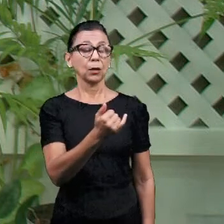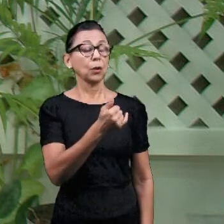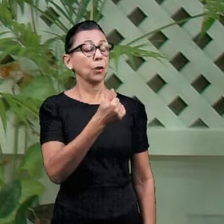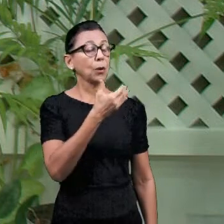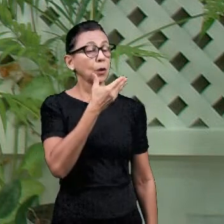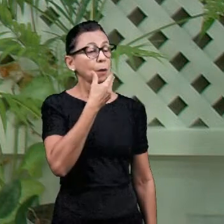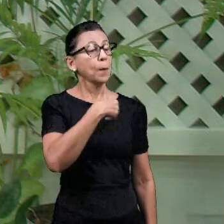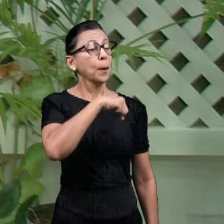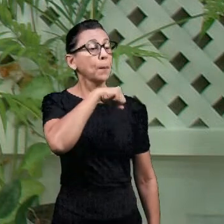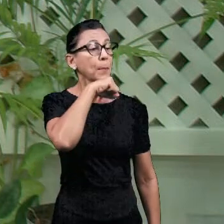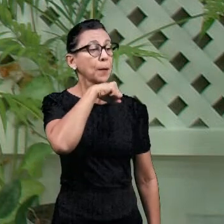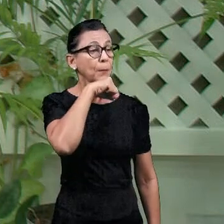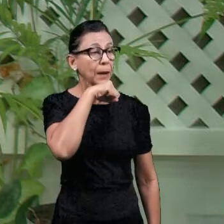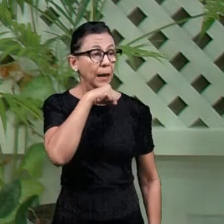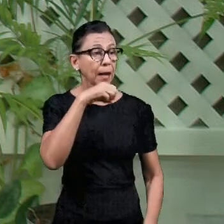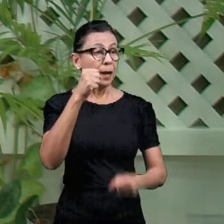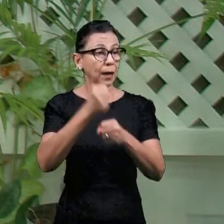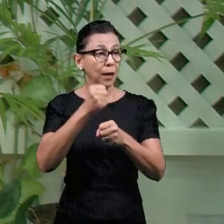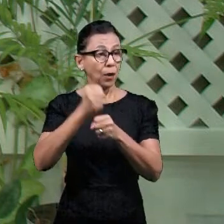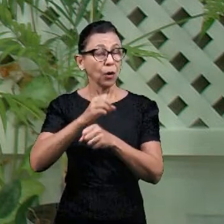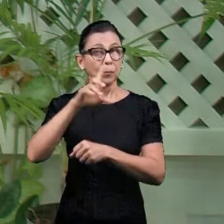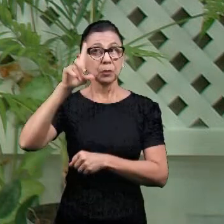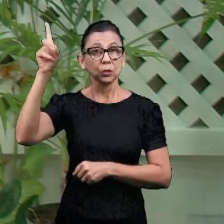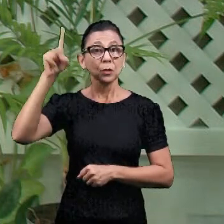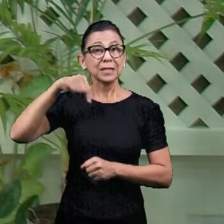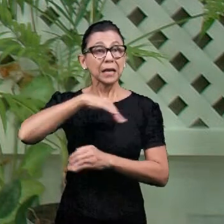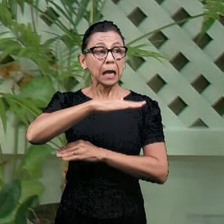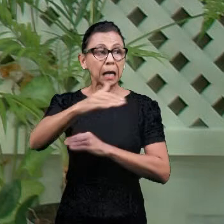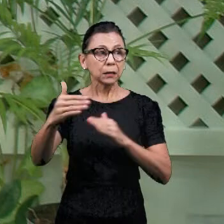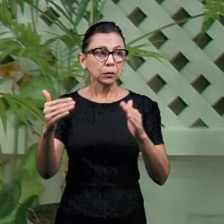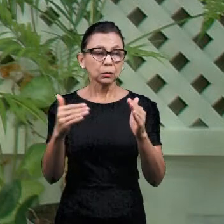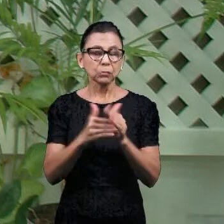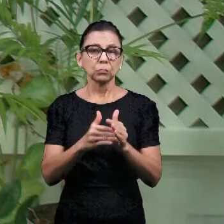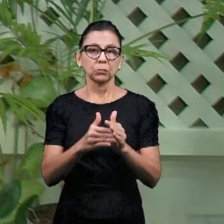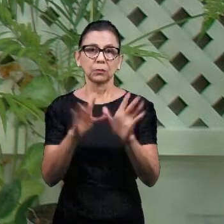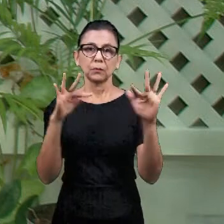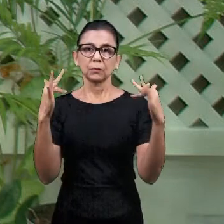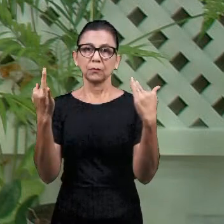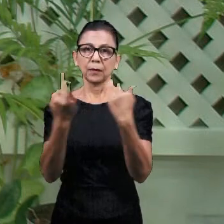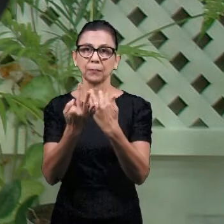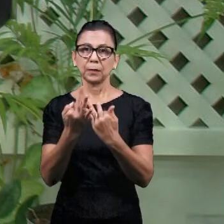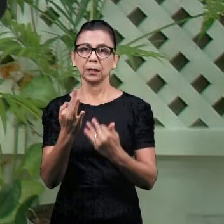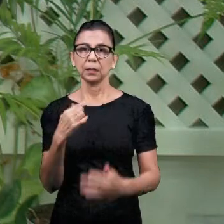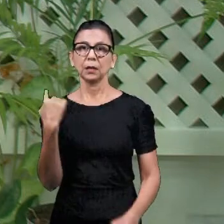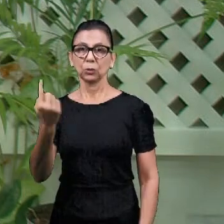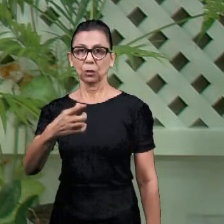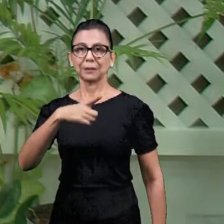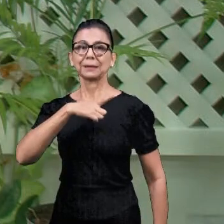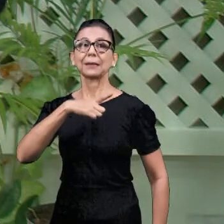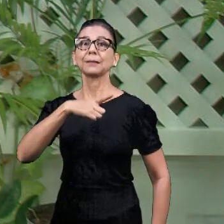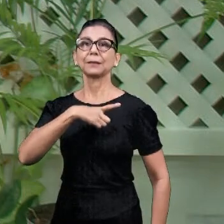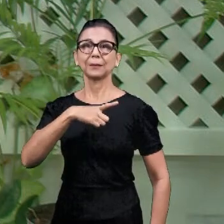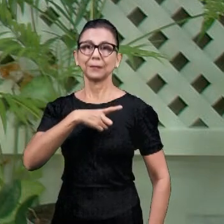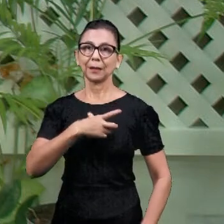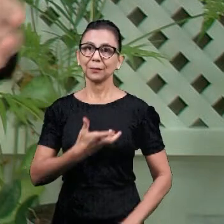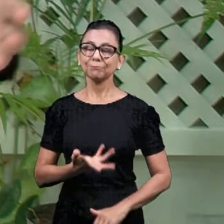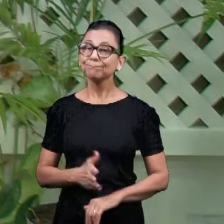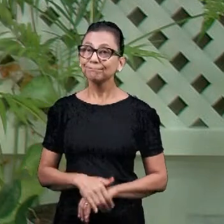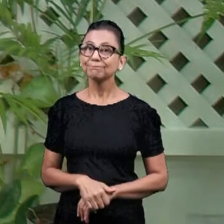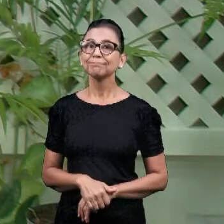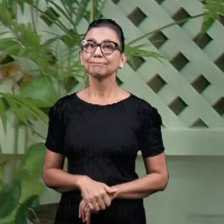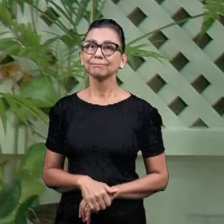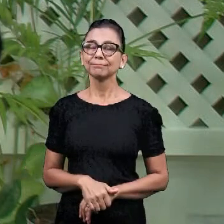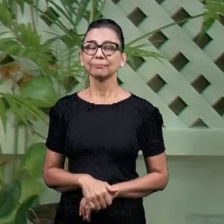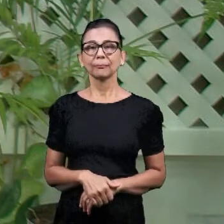notre famille a. Vous avez vu un enfant qui dit cela avec la famille, parce que le père,